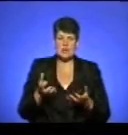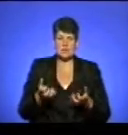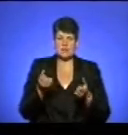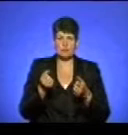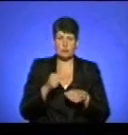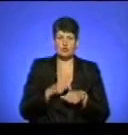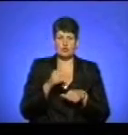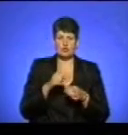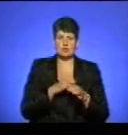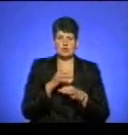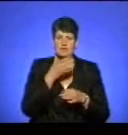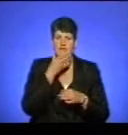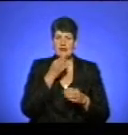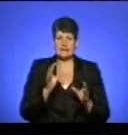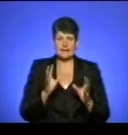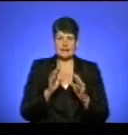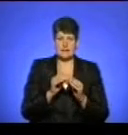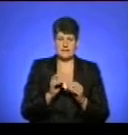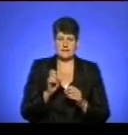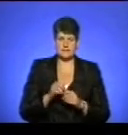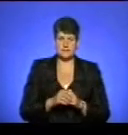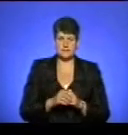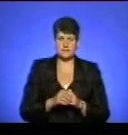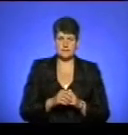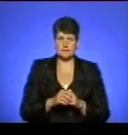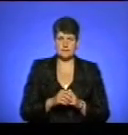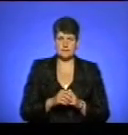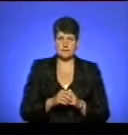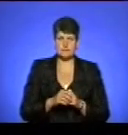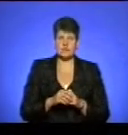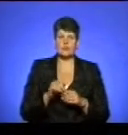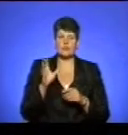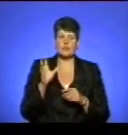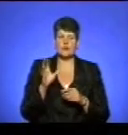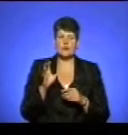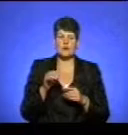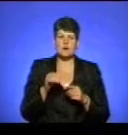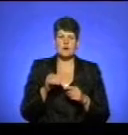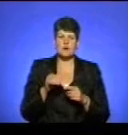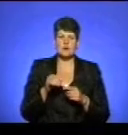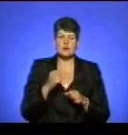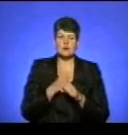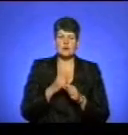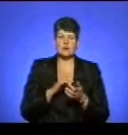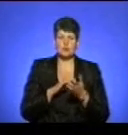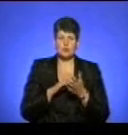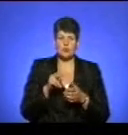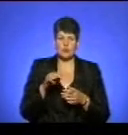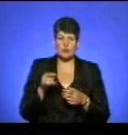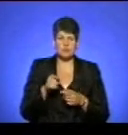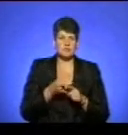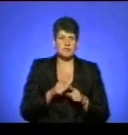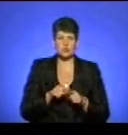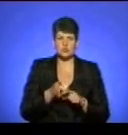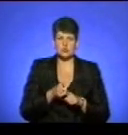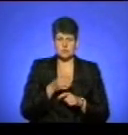відчула на проєкті «Файне єднає». Цих «Файне єднання» робили вони турпоход. Саме більше мені він